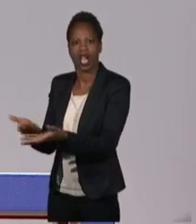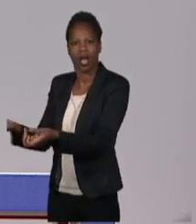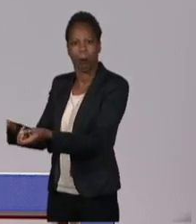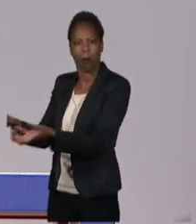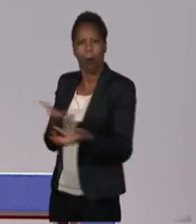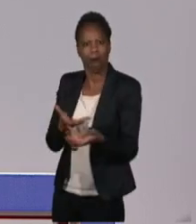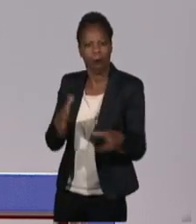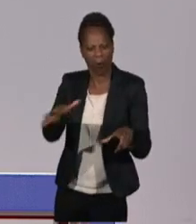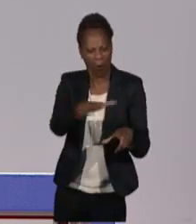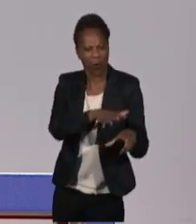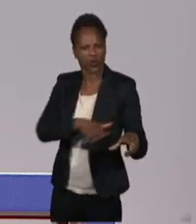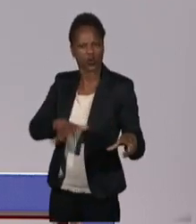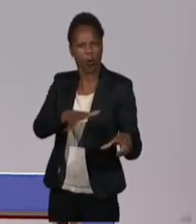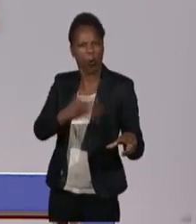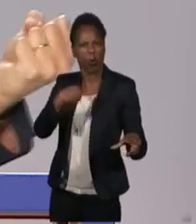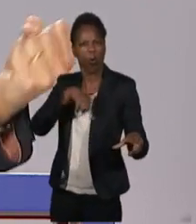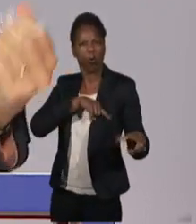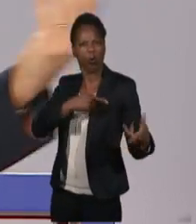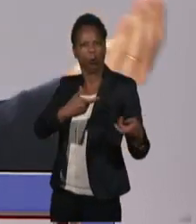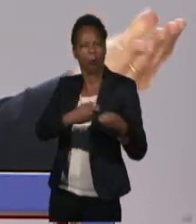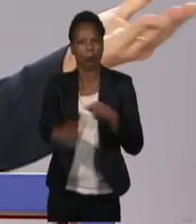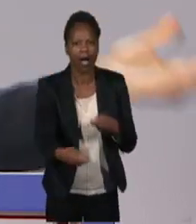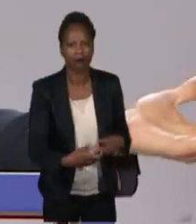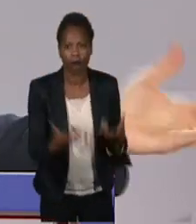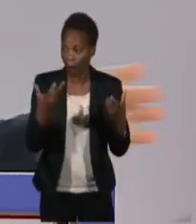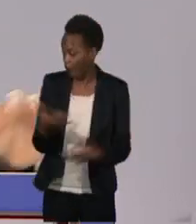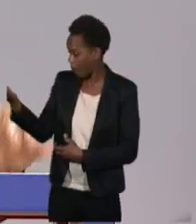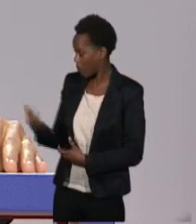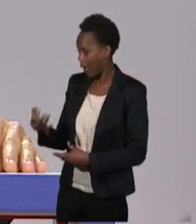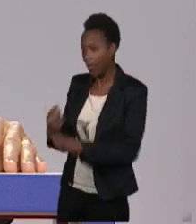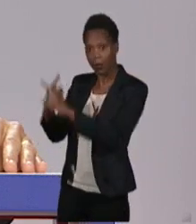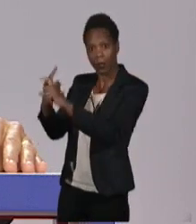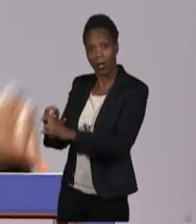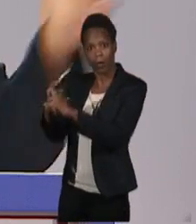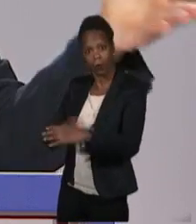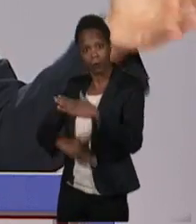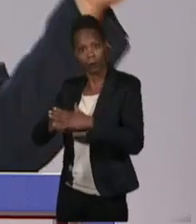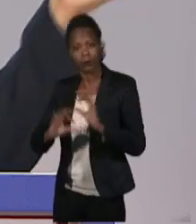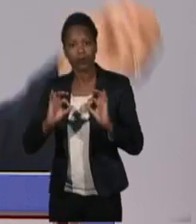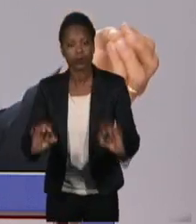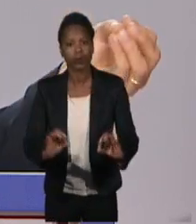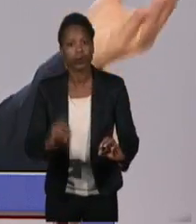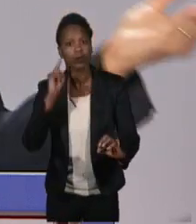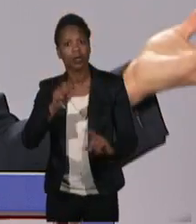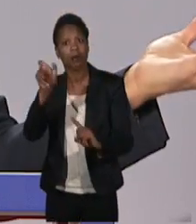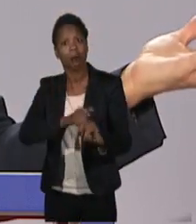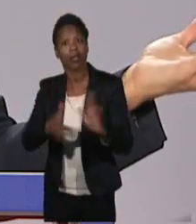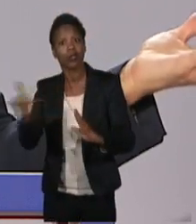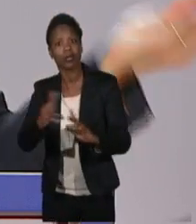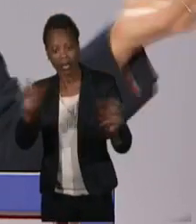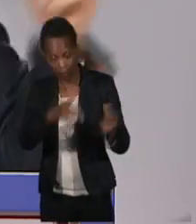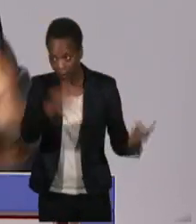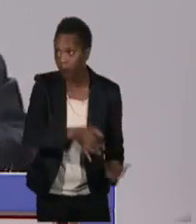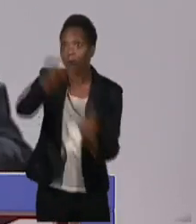de non-France. Je veux des quotas, des contrôles, le renvoi des clandestins. Et si un pays